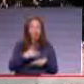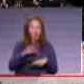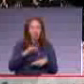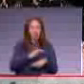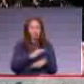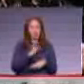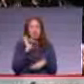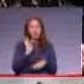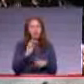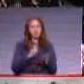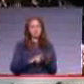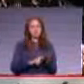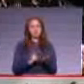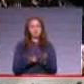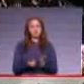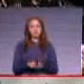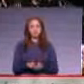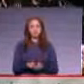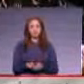أي حاجة